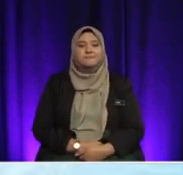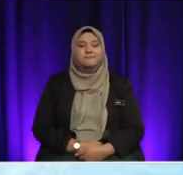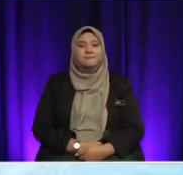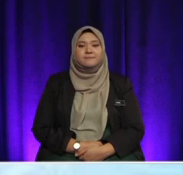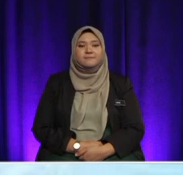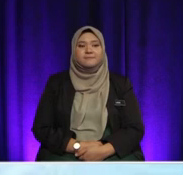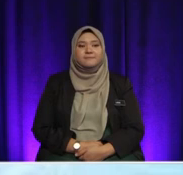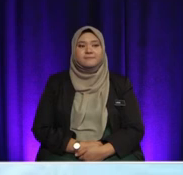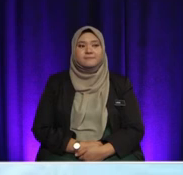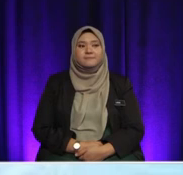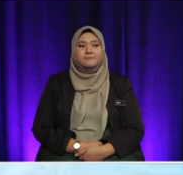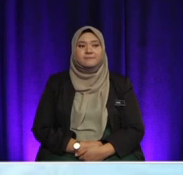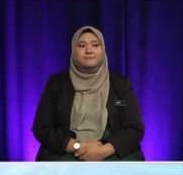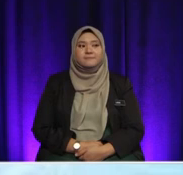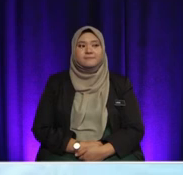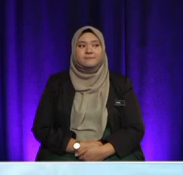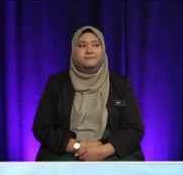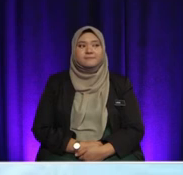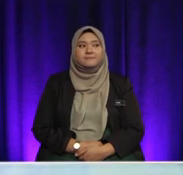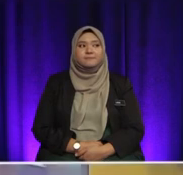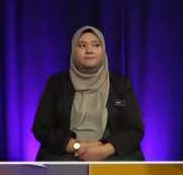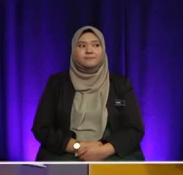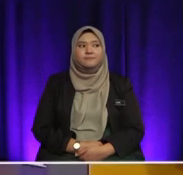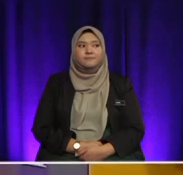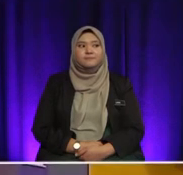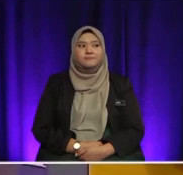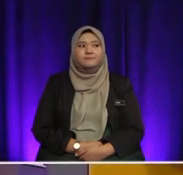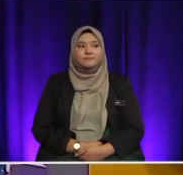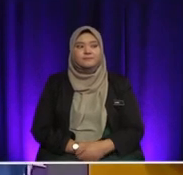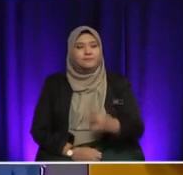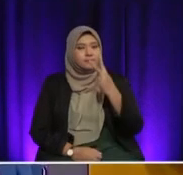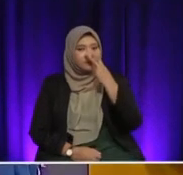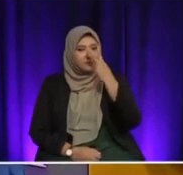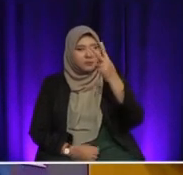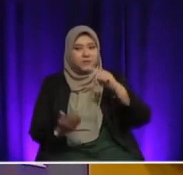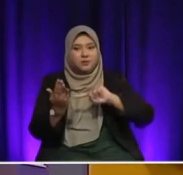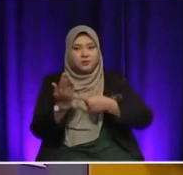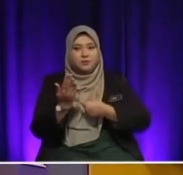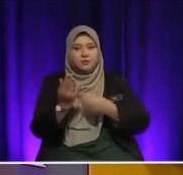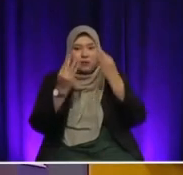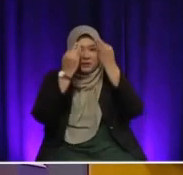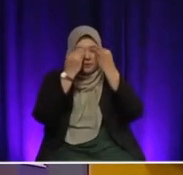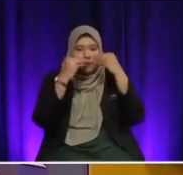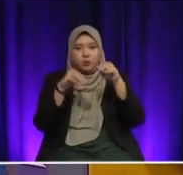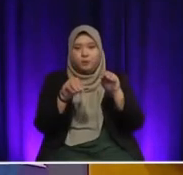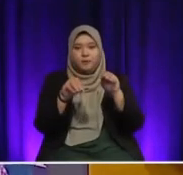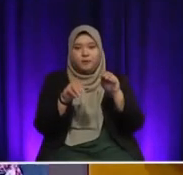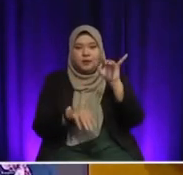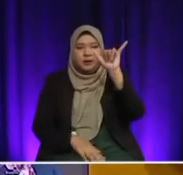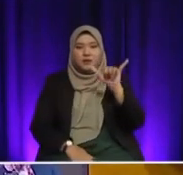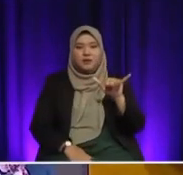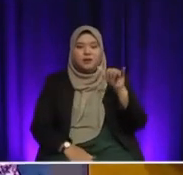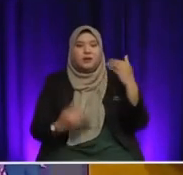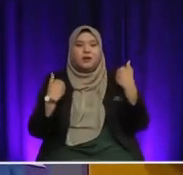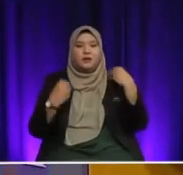daripada kiraan kita. Baik. Lepas tu, kos upah 1 kilo RM2. Jadi untuk 10 kilo,